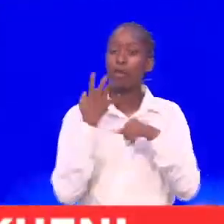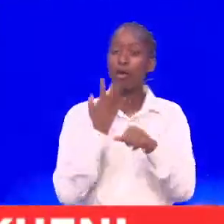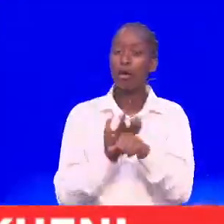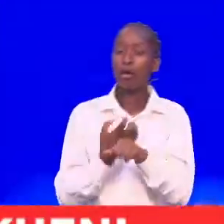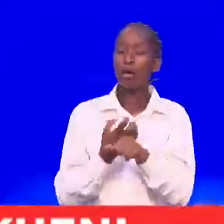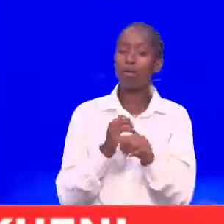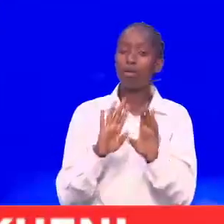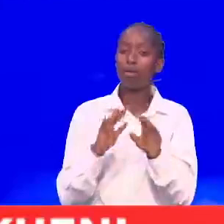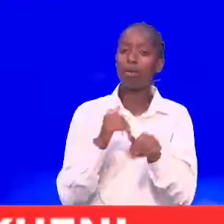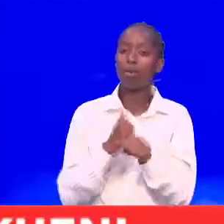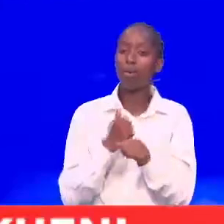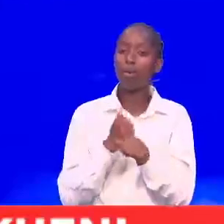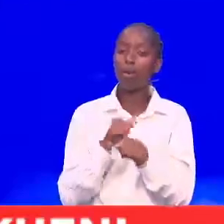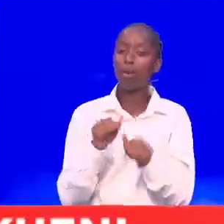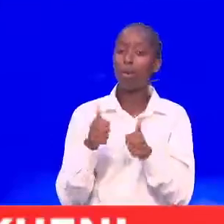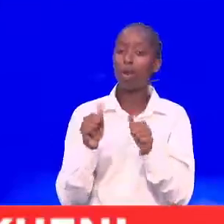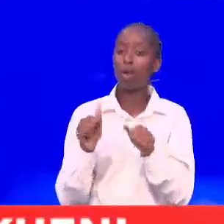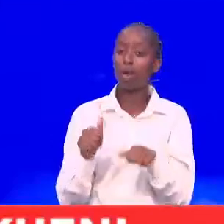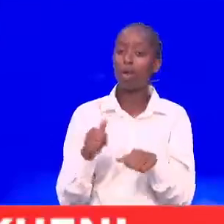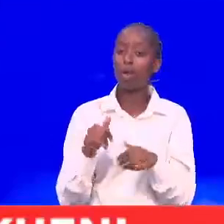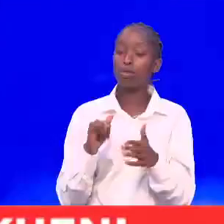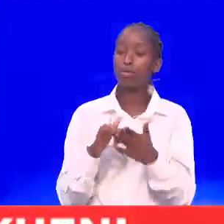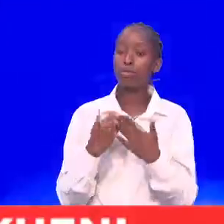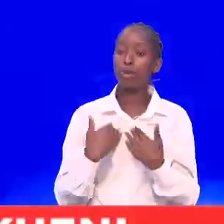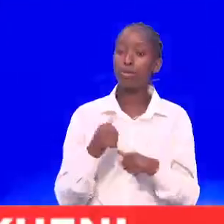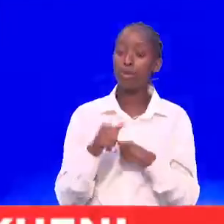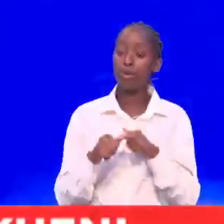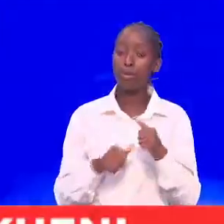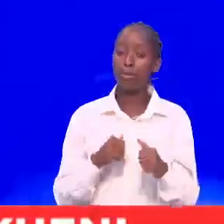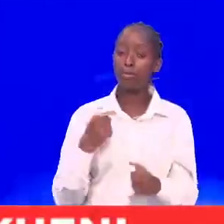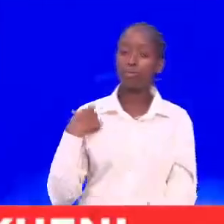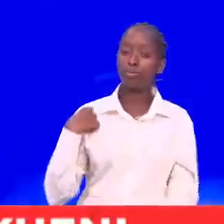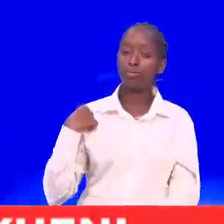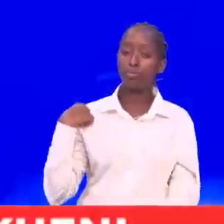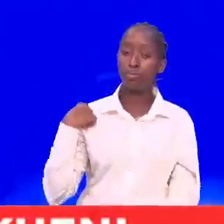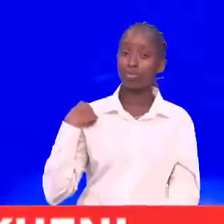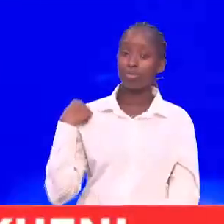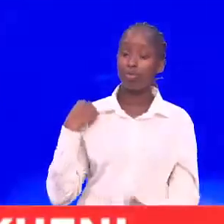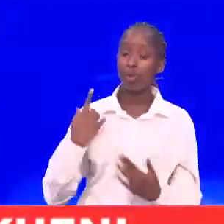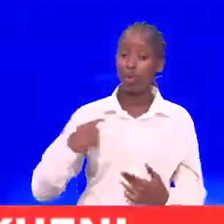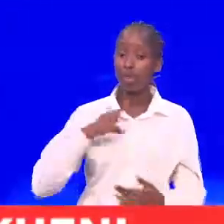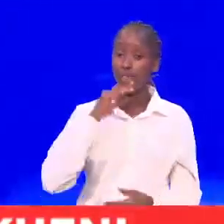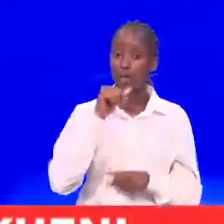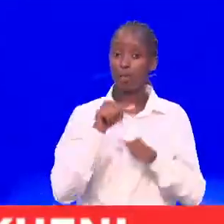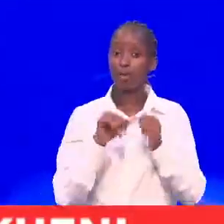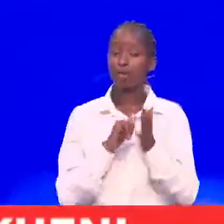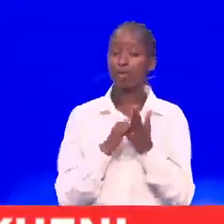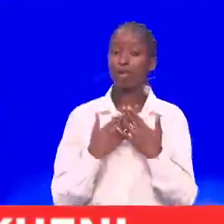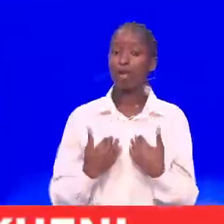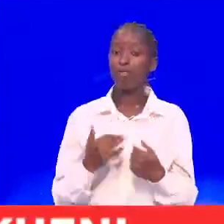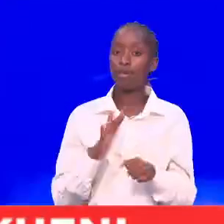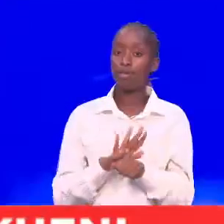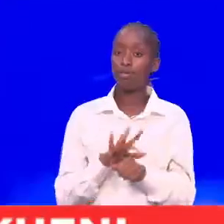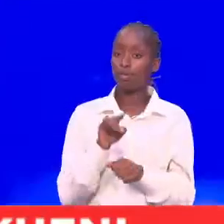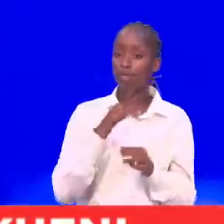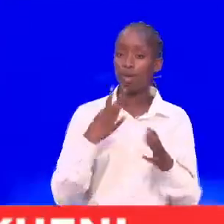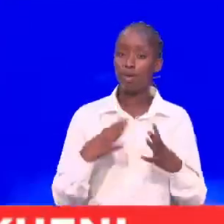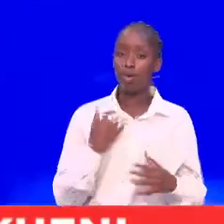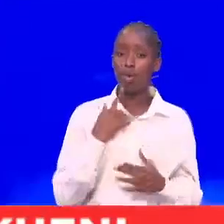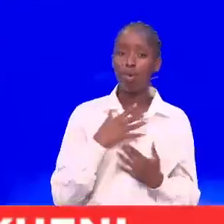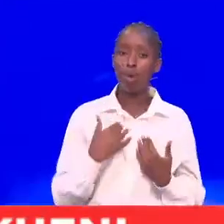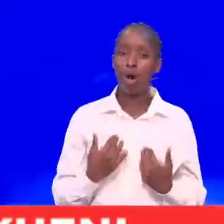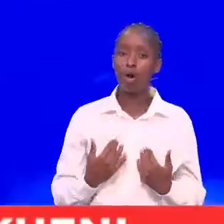iwezekanavyo. Dhuluma ya kimapenzi hiyo tumeongelea sana na hawa machifu wangu na manaibu wao. Hao watu ambao wanadhulumu watoto,